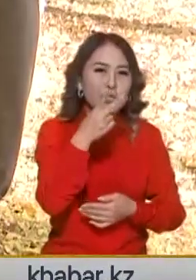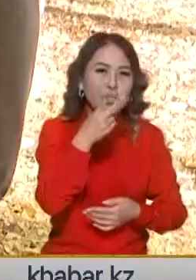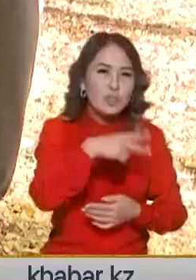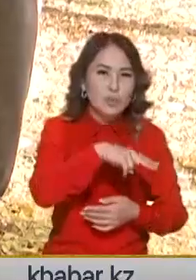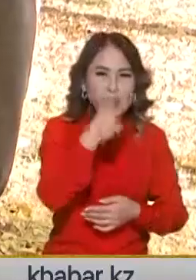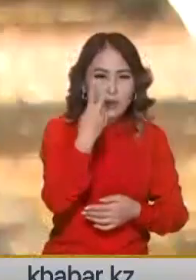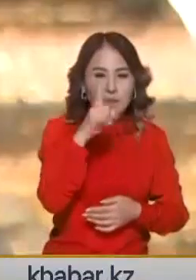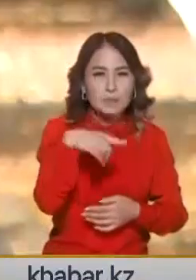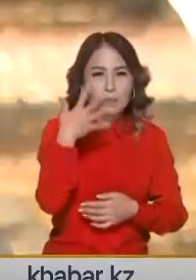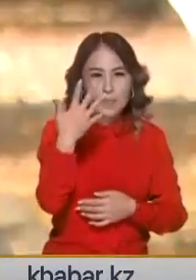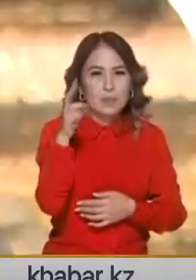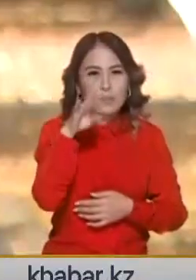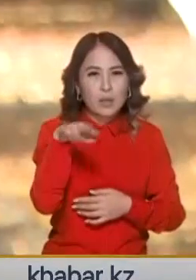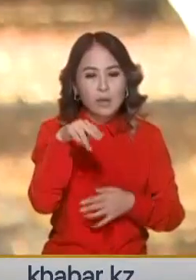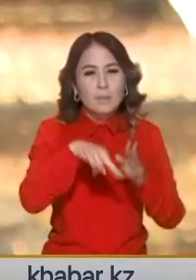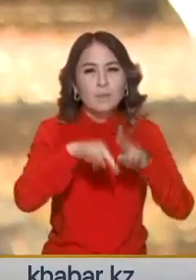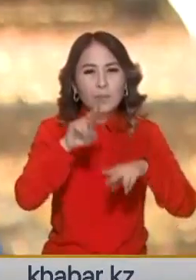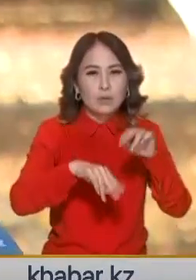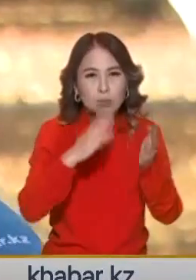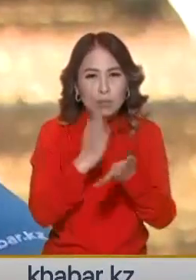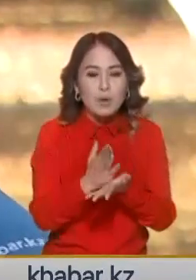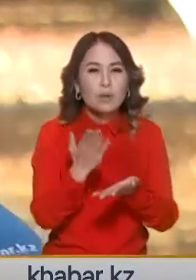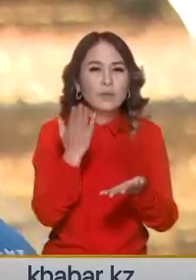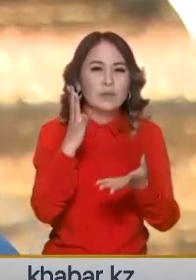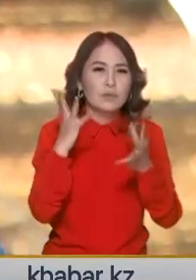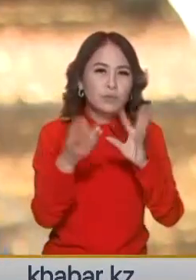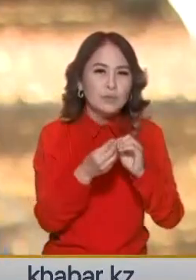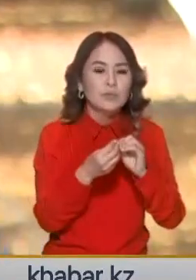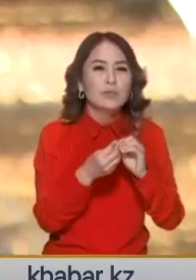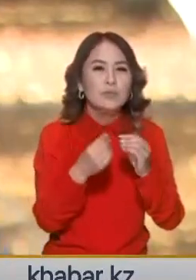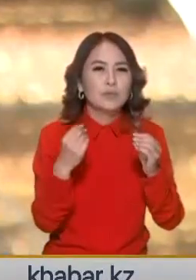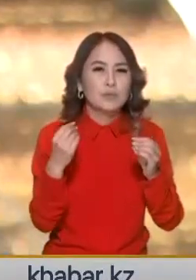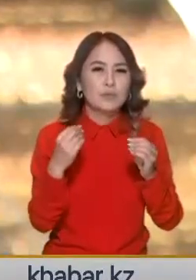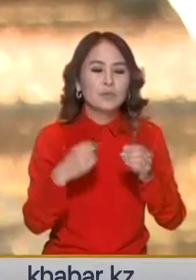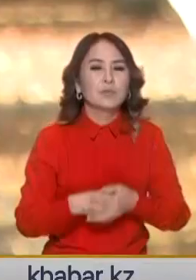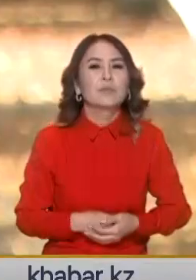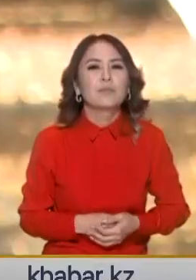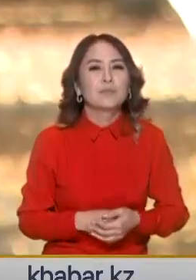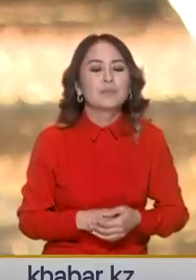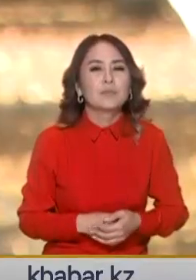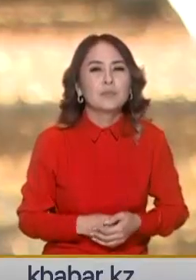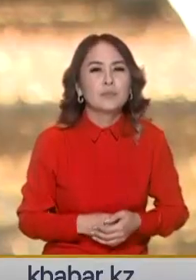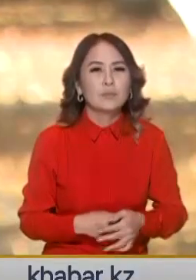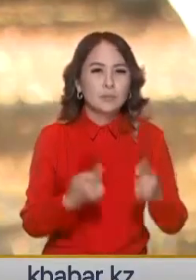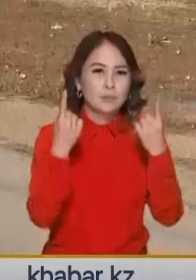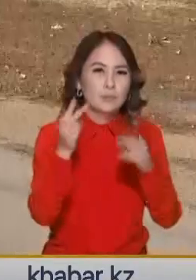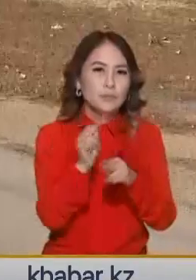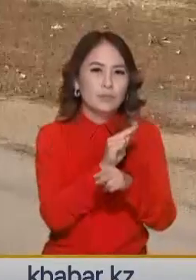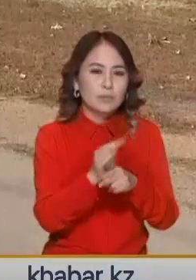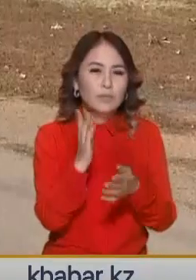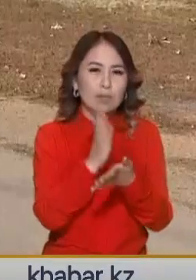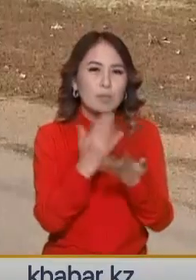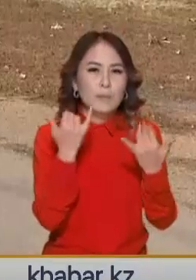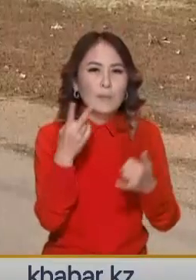22,5 миллиард теңгеге. Оның ішінде құрылысы да бар, жөндеуі де бар, ағымдағы жөндеу және күрделі жұмыстары.